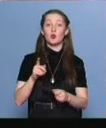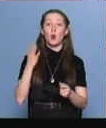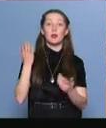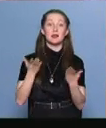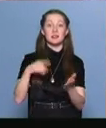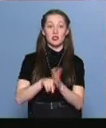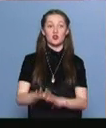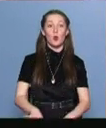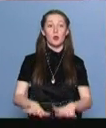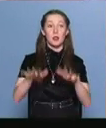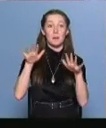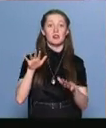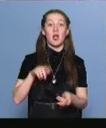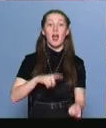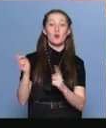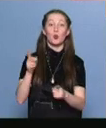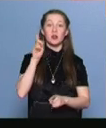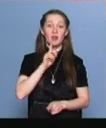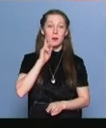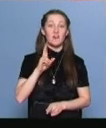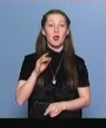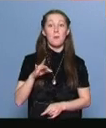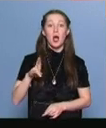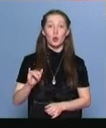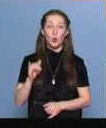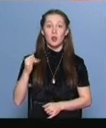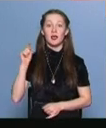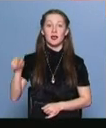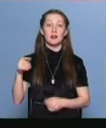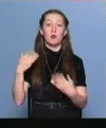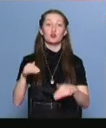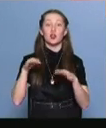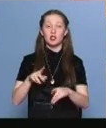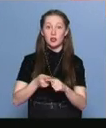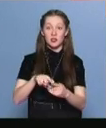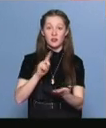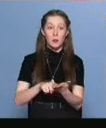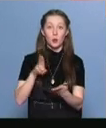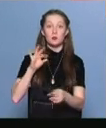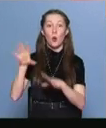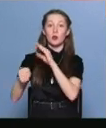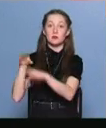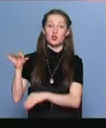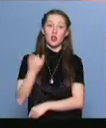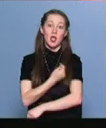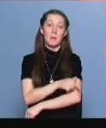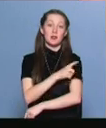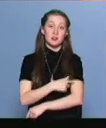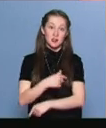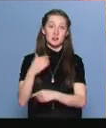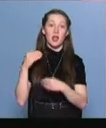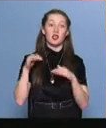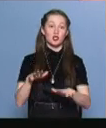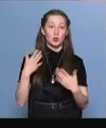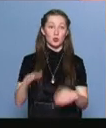жители эвакуируют в Камбарку. Временный пункт размещения готов. Решение по медицинскому обслуживанию жителей тоже нашлось. На следующей неделе к